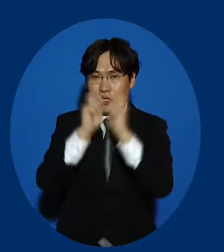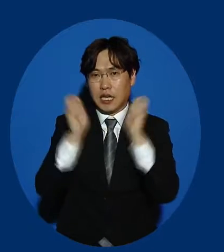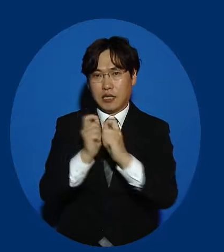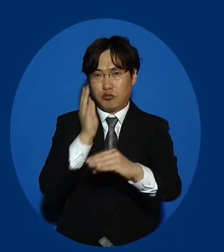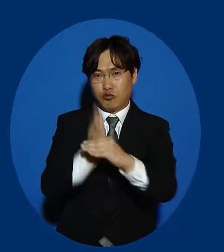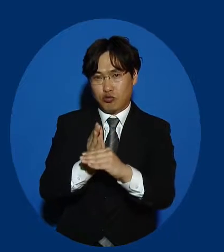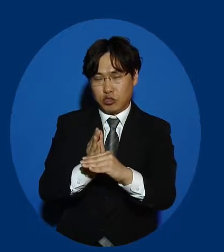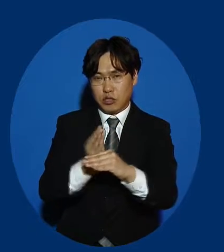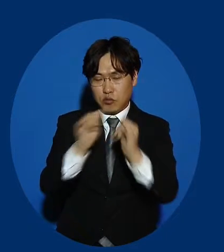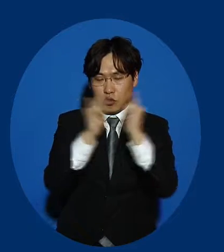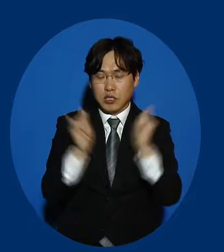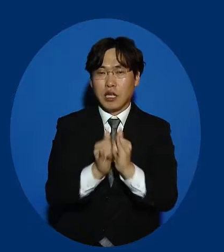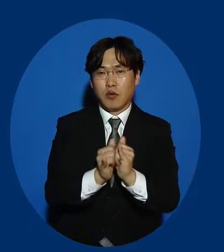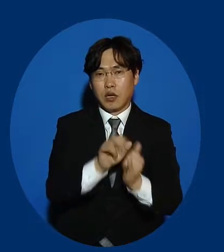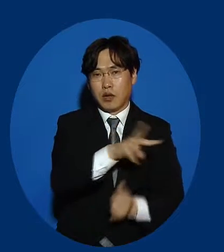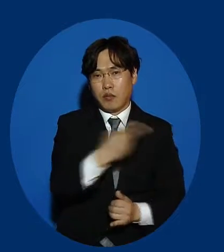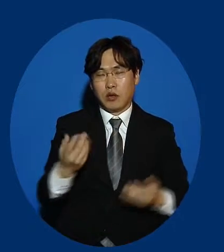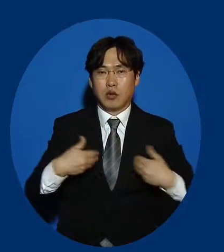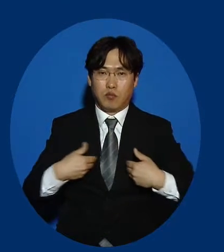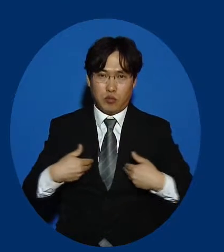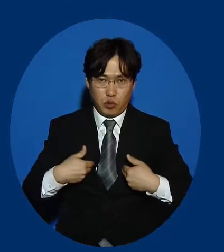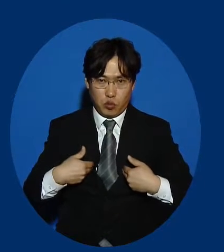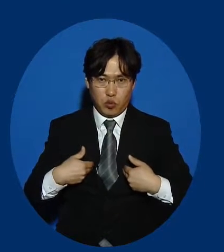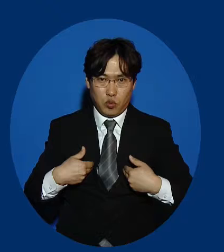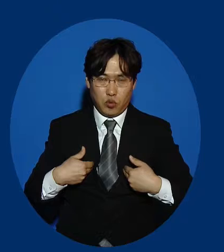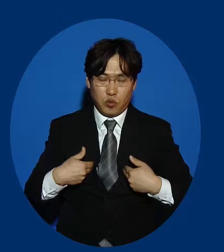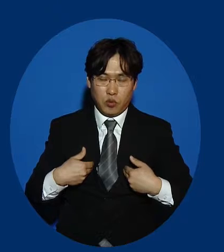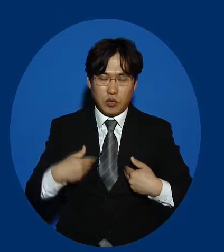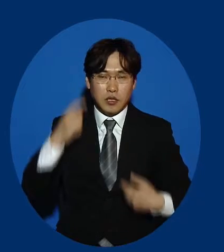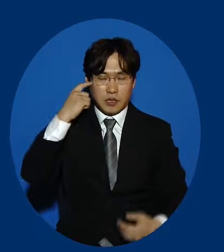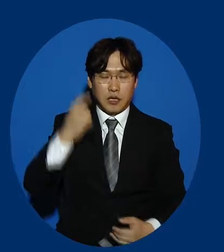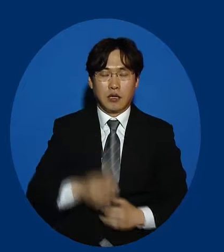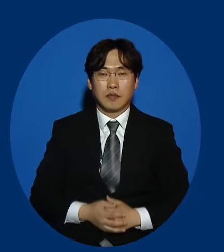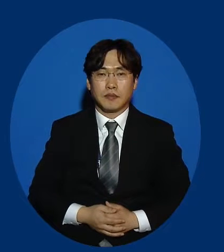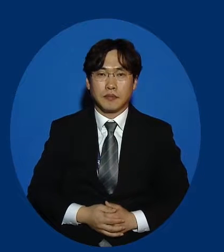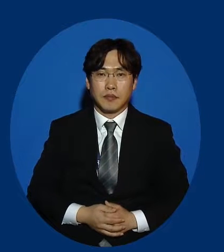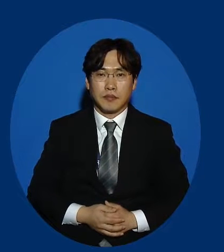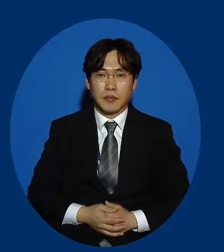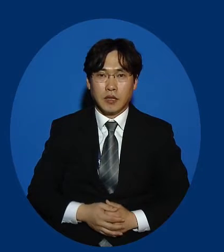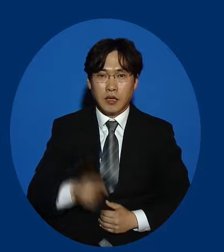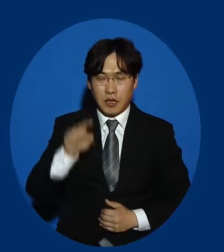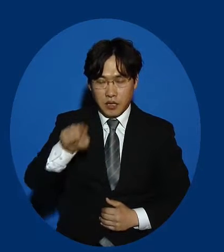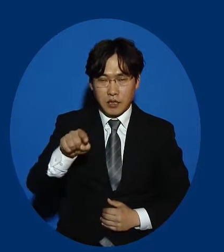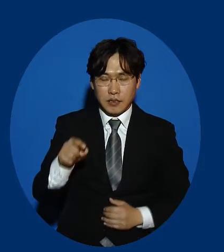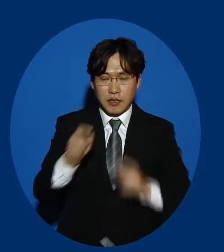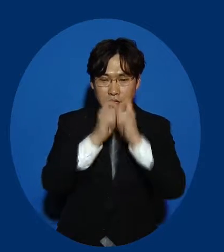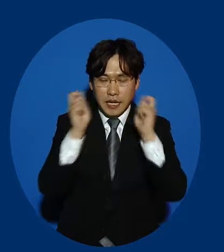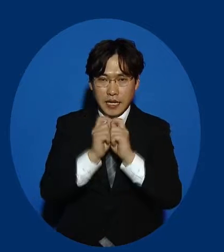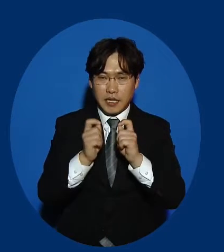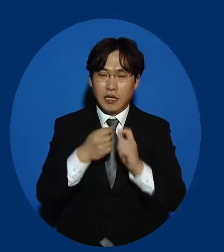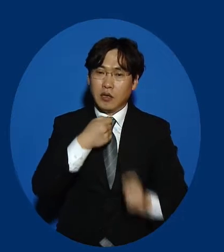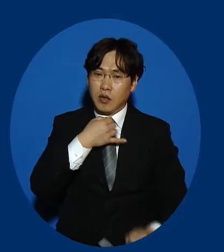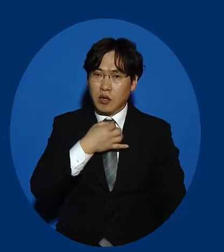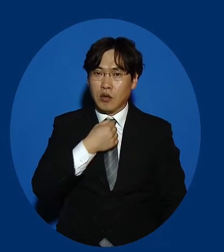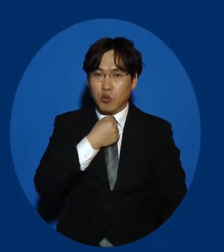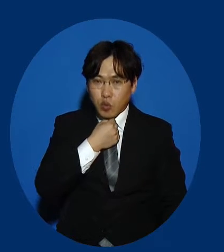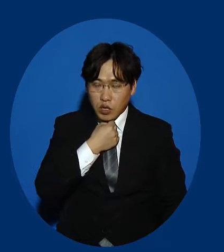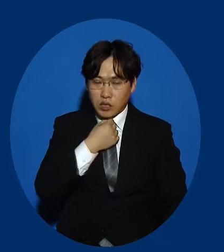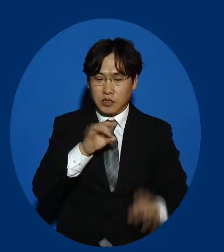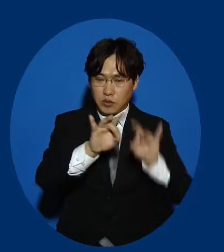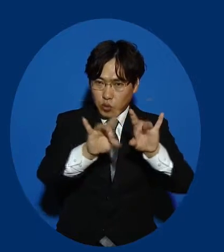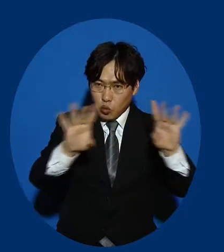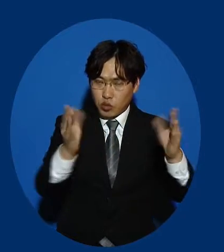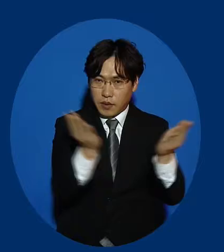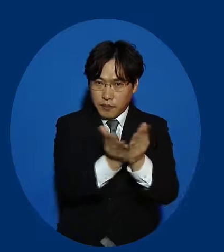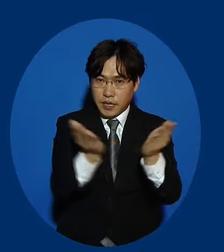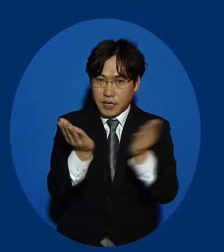지역 장애인으로 그 주체 이동이 돼야 된다는 생각이 들고 그렇게 되면 당연히 개인의 욕구가 나와야죠. 개인 욕구에 의한 기반이